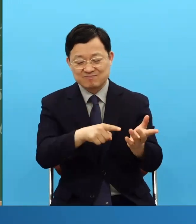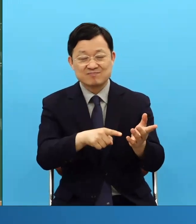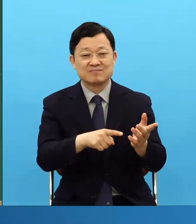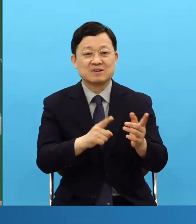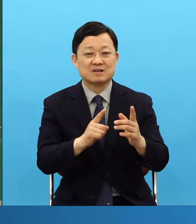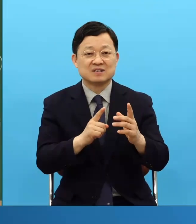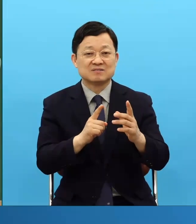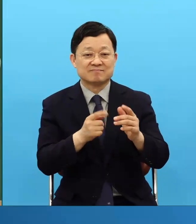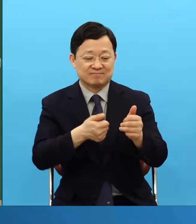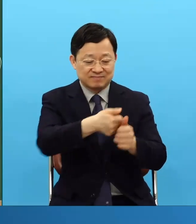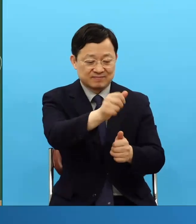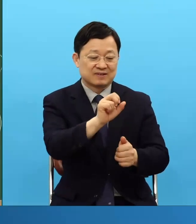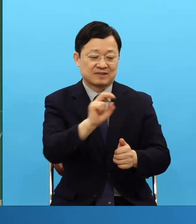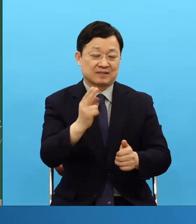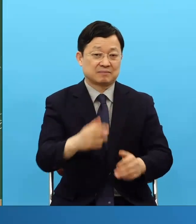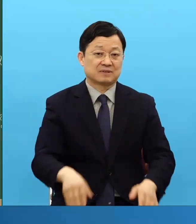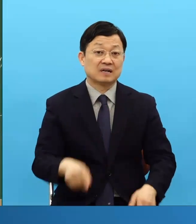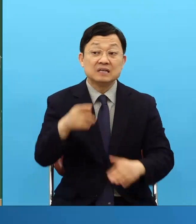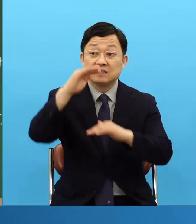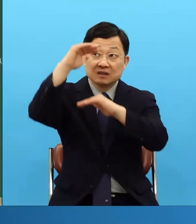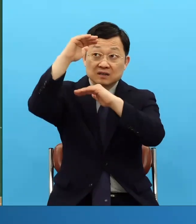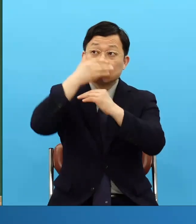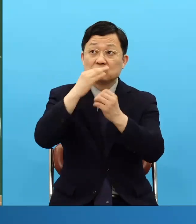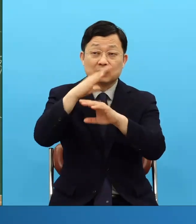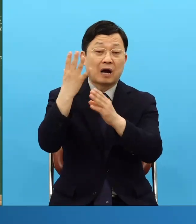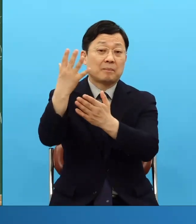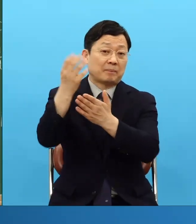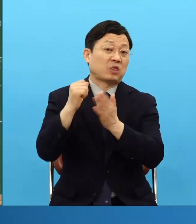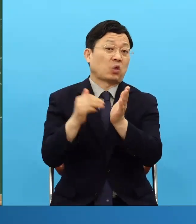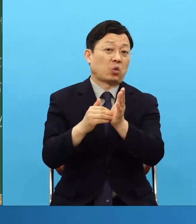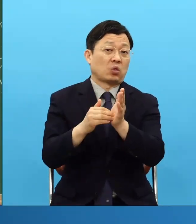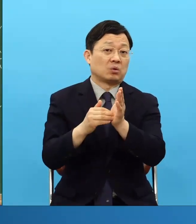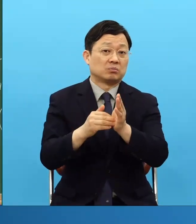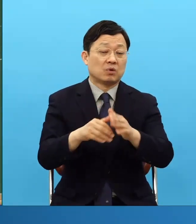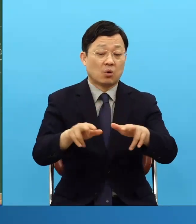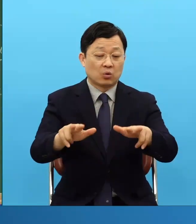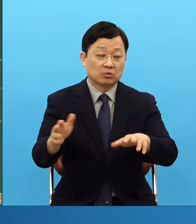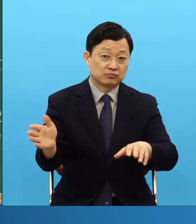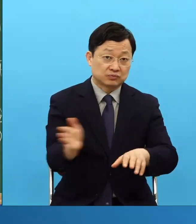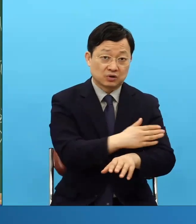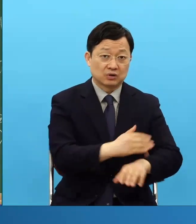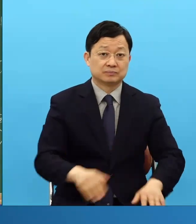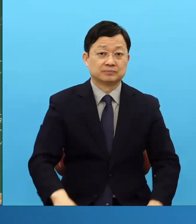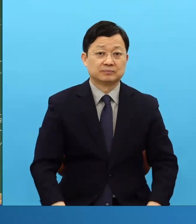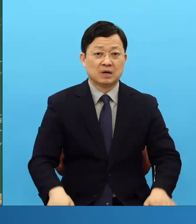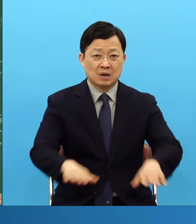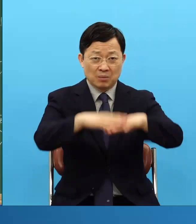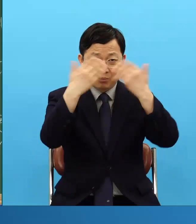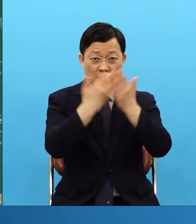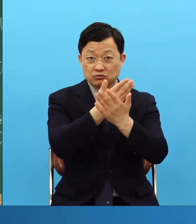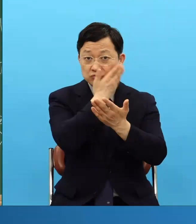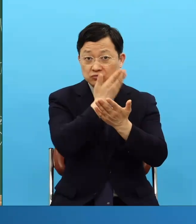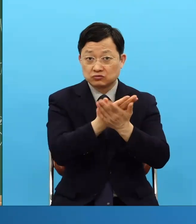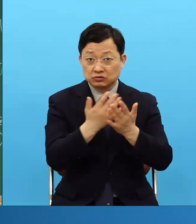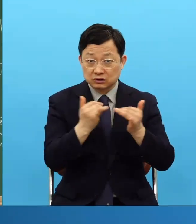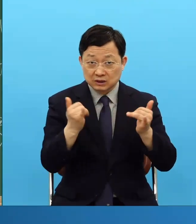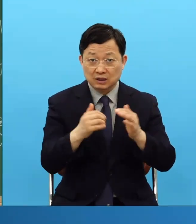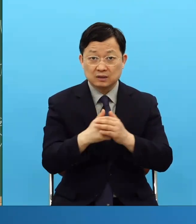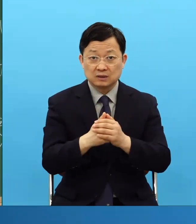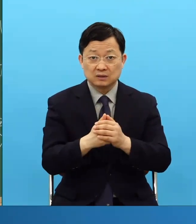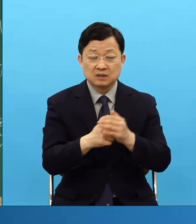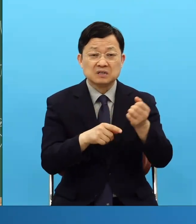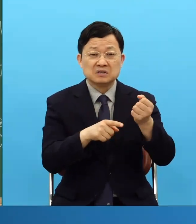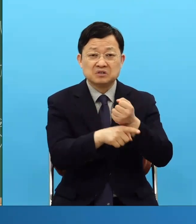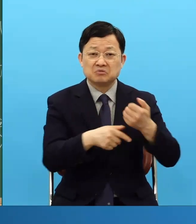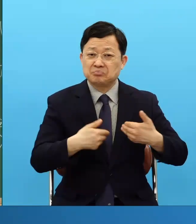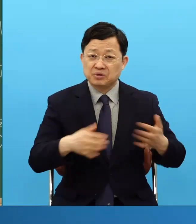와 있다니까요. And so think about it. This blessing is already upon us. 예. 오늘부터 모든 중직자분들은 이유 없이